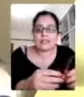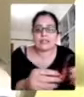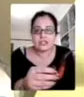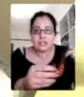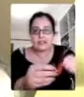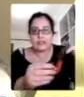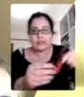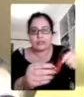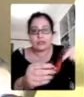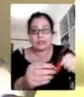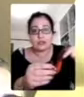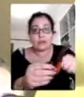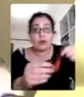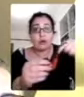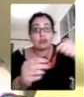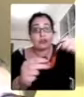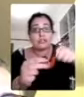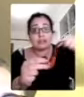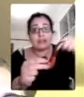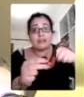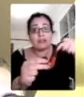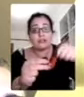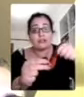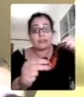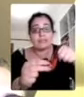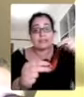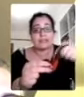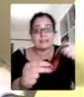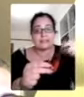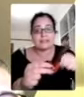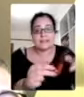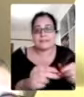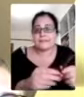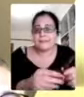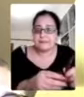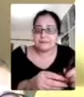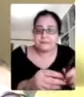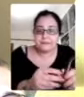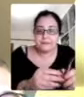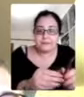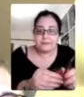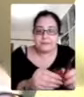temizlemiyorum. Sadece hava yolunu temizliyorum. O çok önemli. Hava yolunu temizleyin.